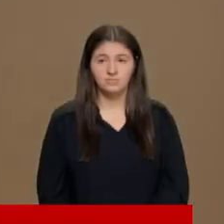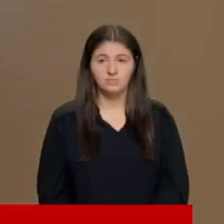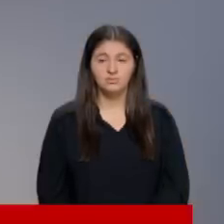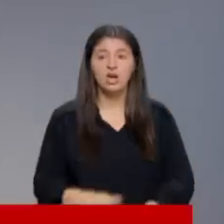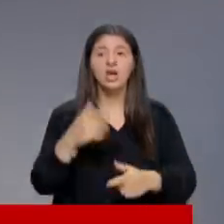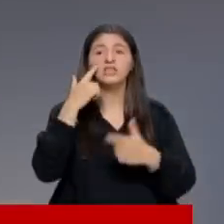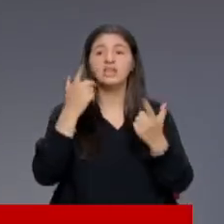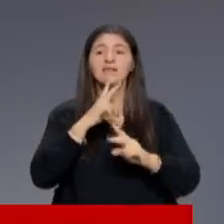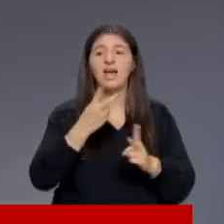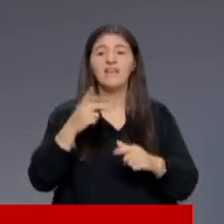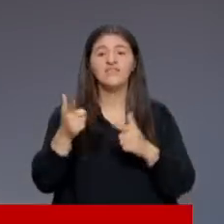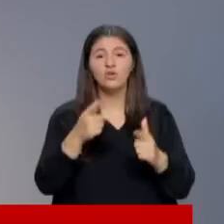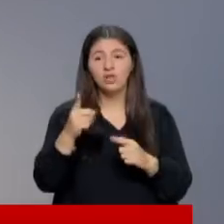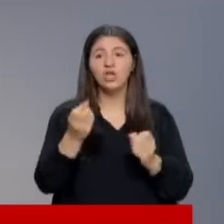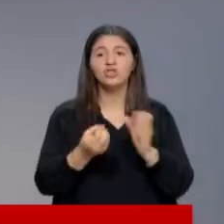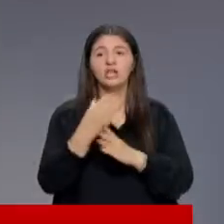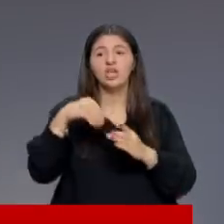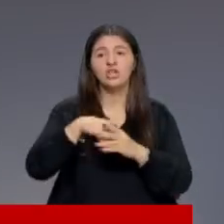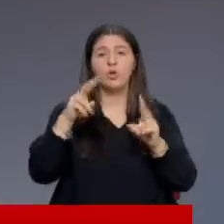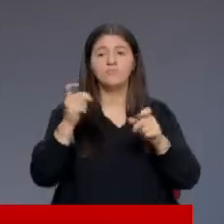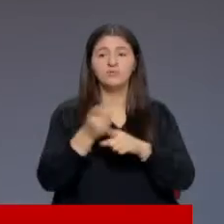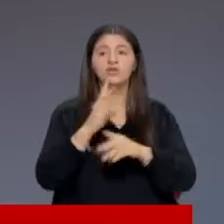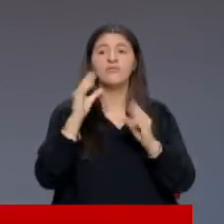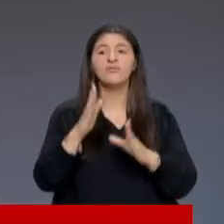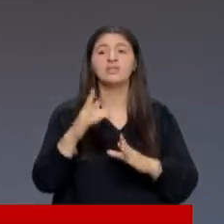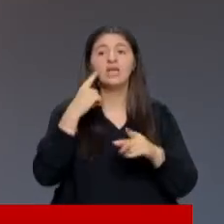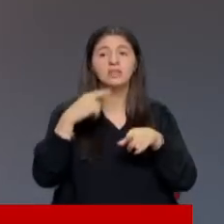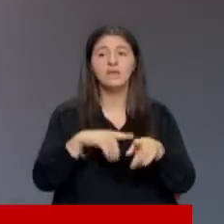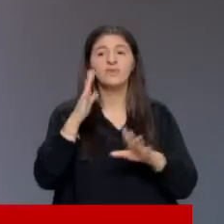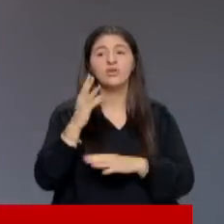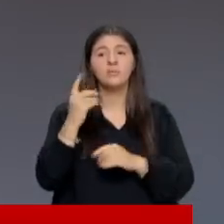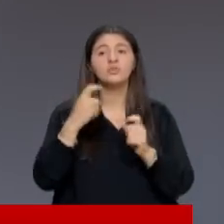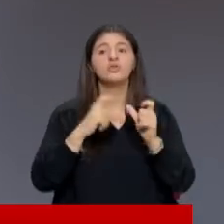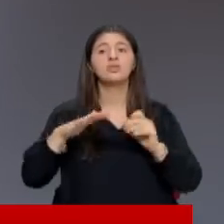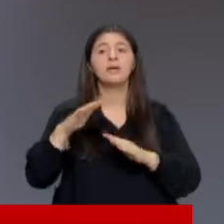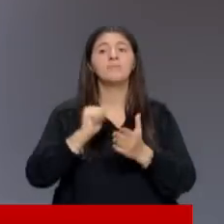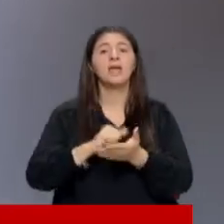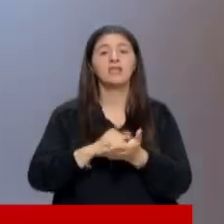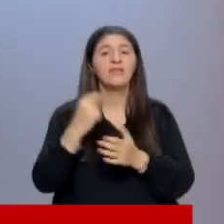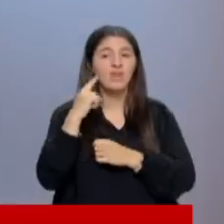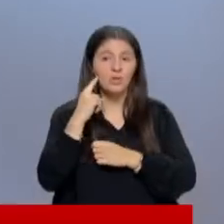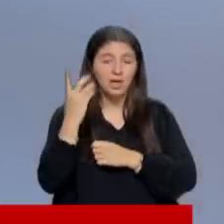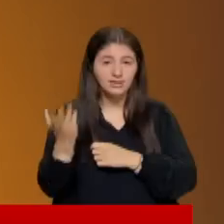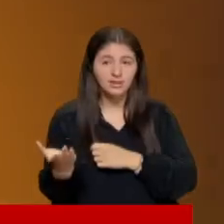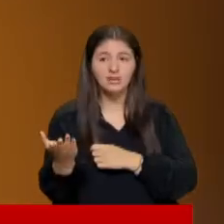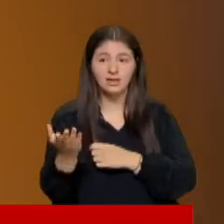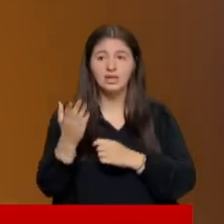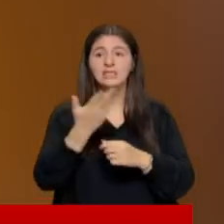çektiği renkli videolarıyla oluşturduğu içeriklerle çok sayıda takipçisi olan bir sosyal medya fenomeni